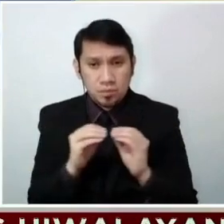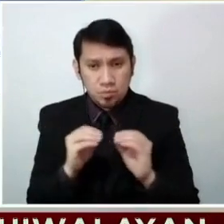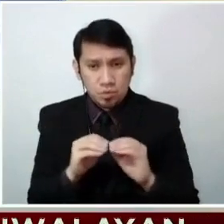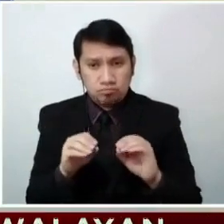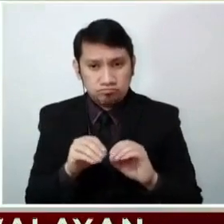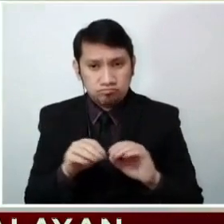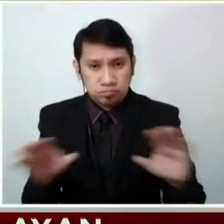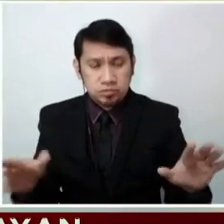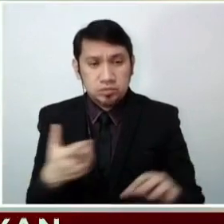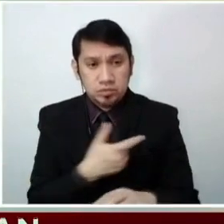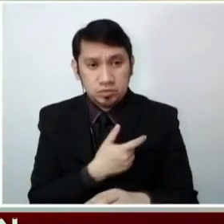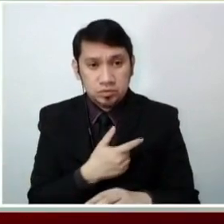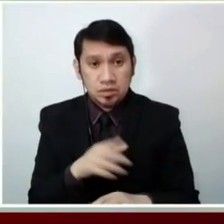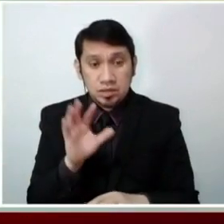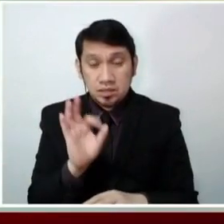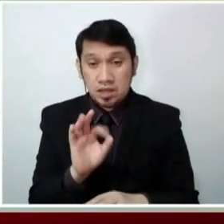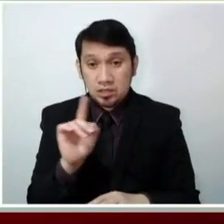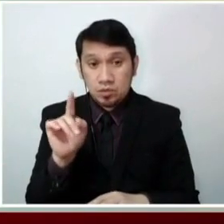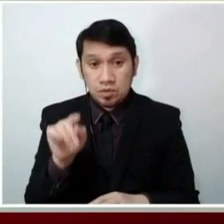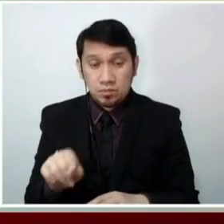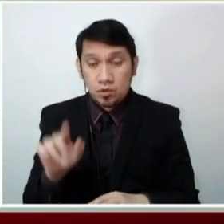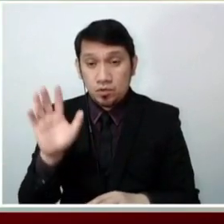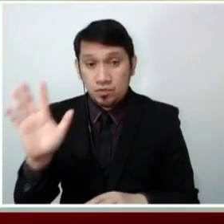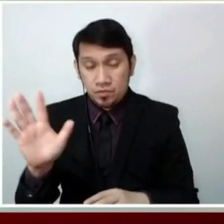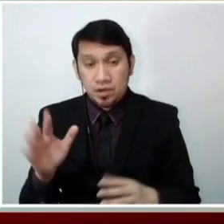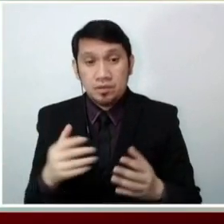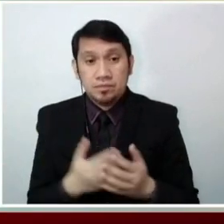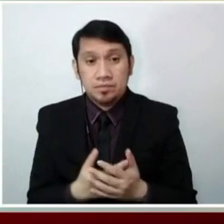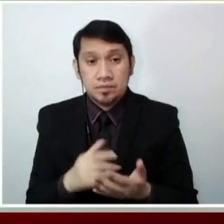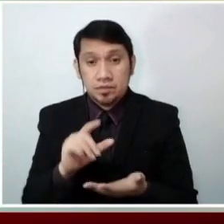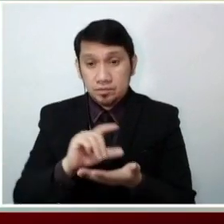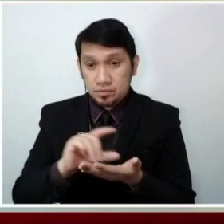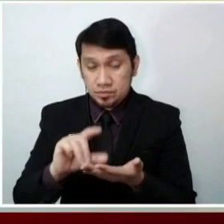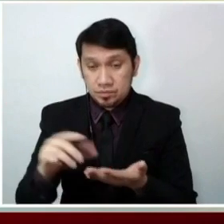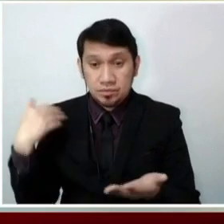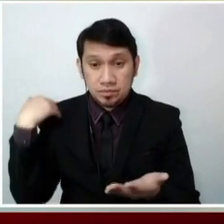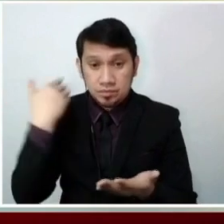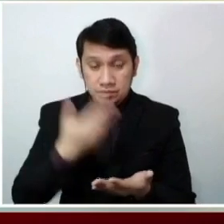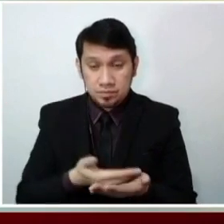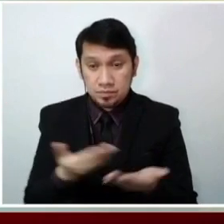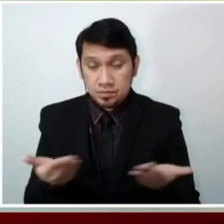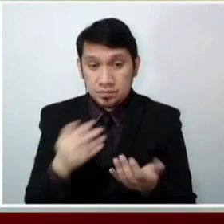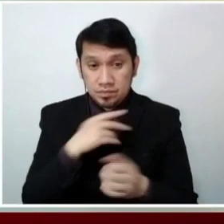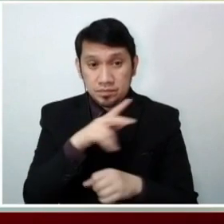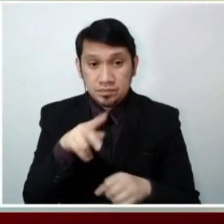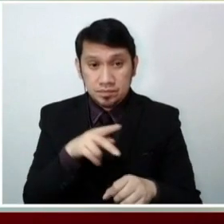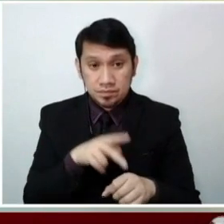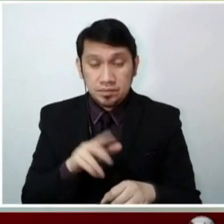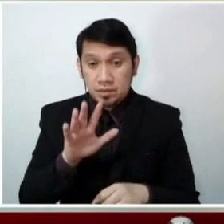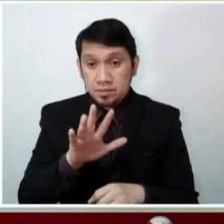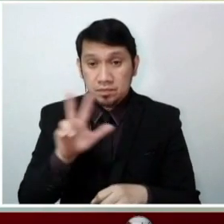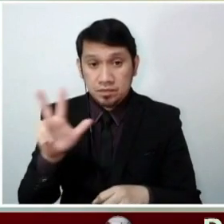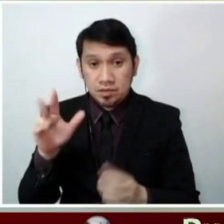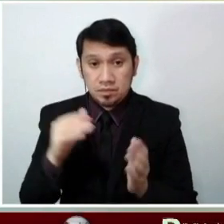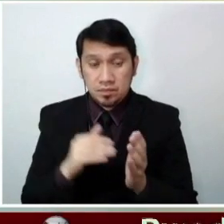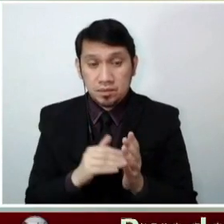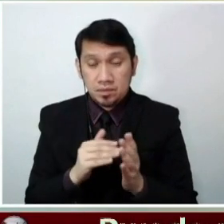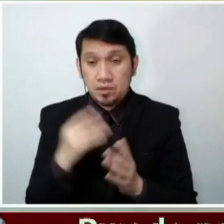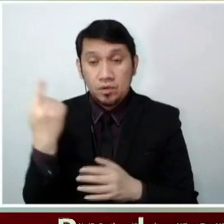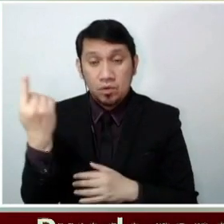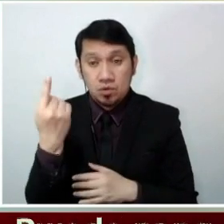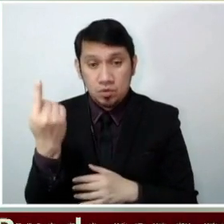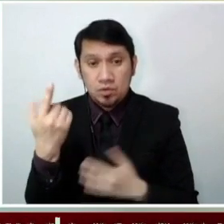pagbabakuna. Mula kasi sa 91.5 million COVID vaccine doses na dumating sa Pilipinas, higit 53.3 million pa lang